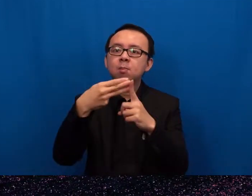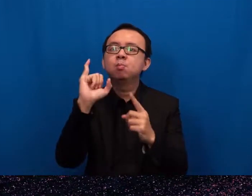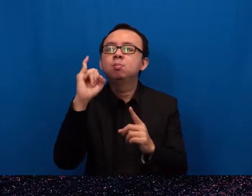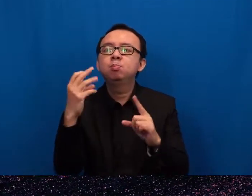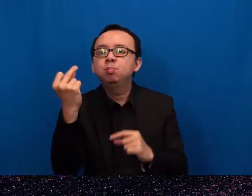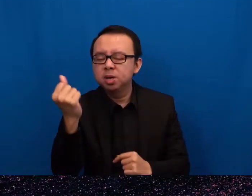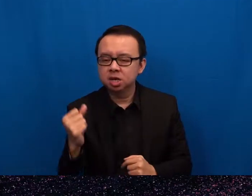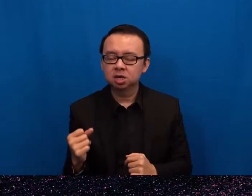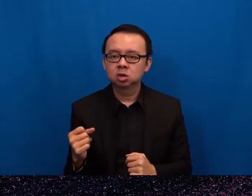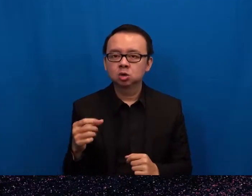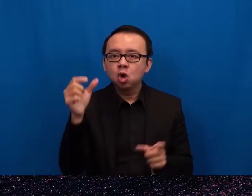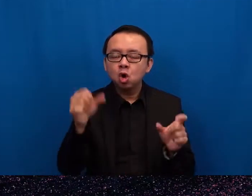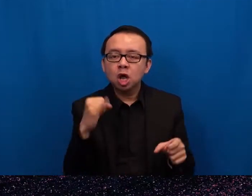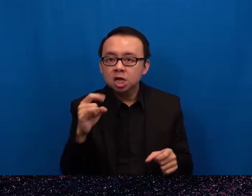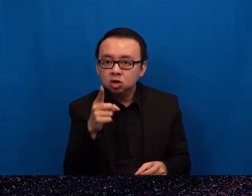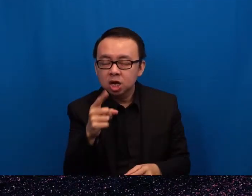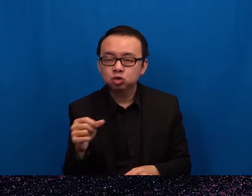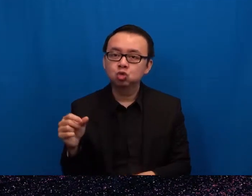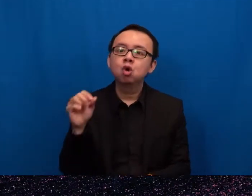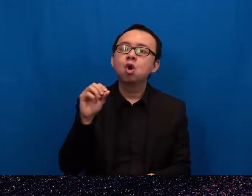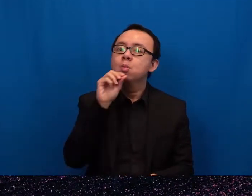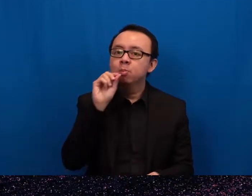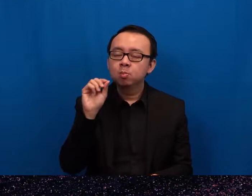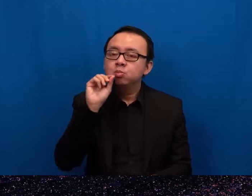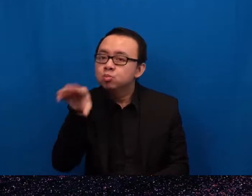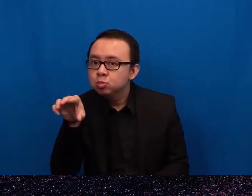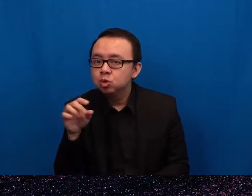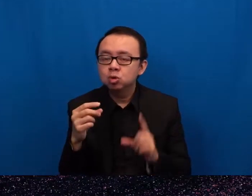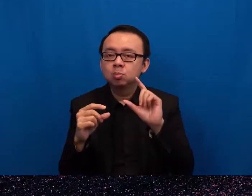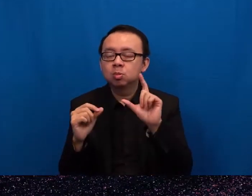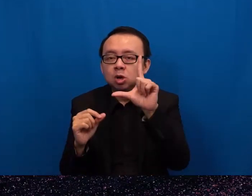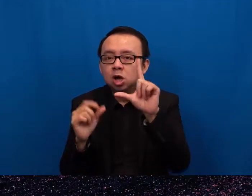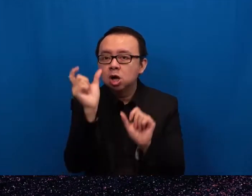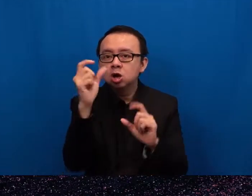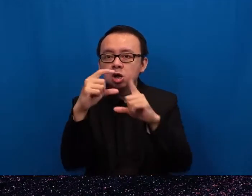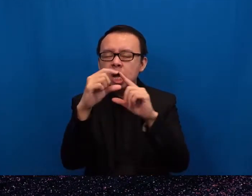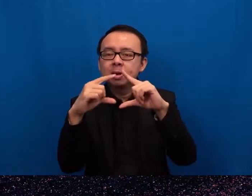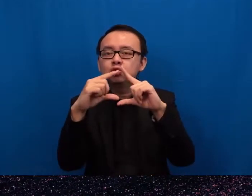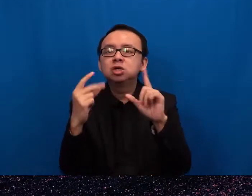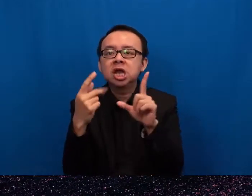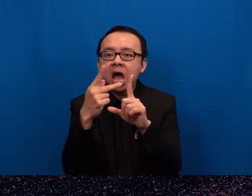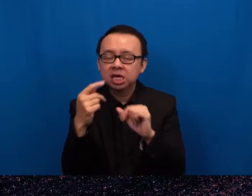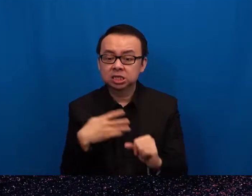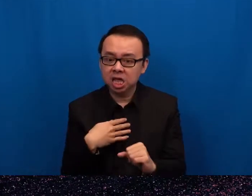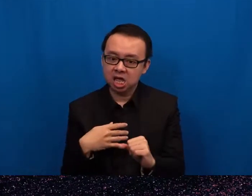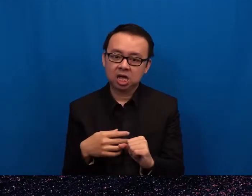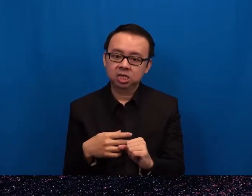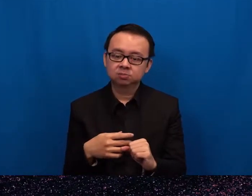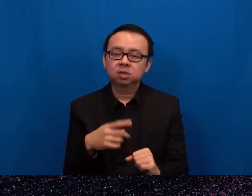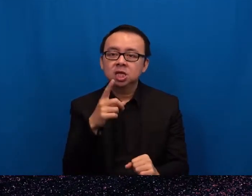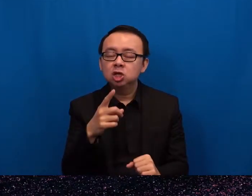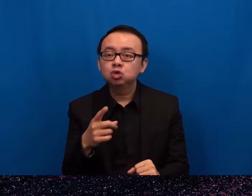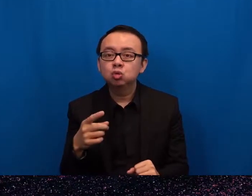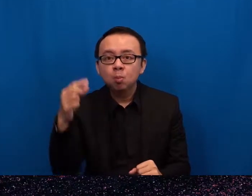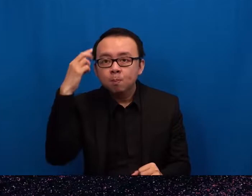saya. Dan dia ucapkan kata-kata yang sumpah serapah. Ya saya bangga sih hari ini. Bahwa itu pengalaman